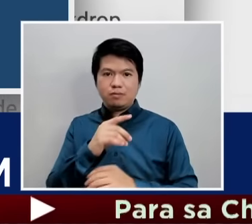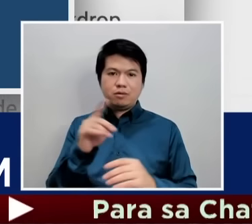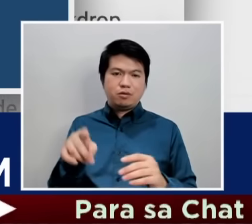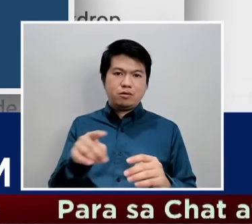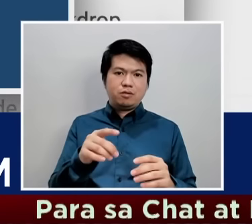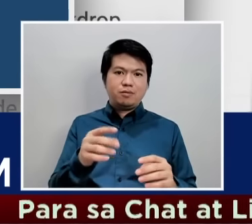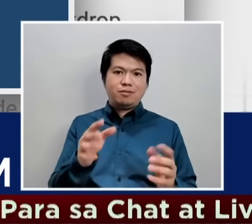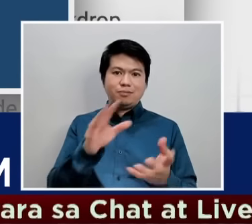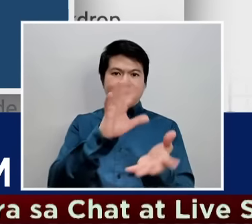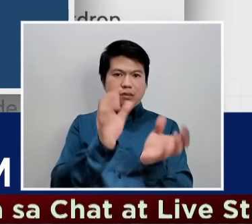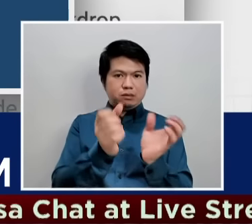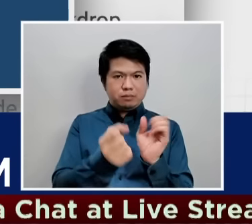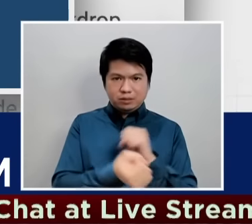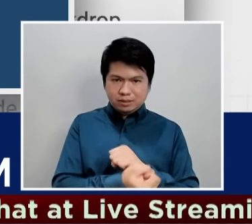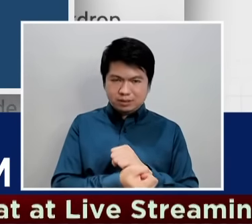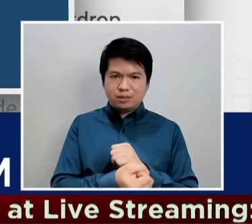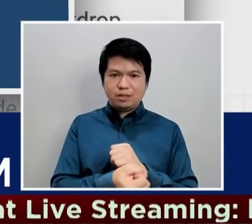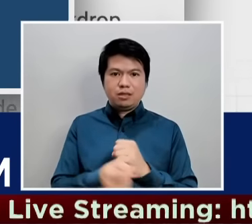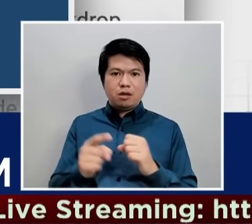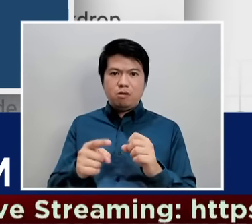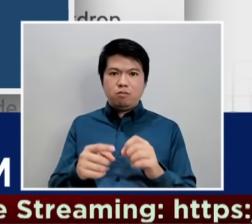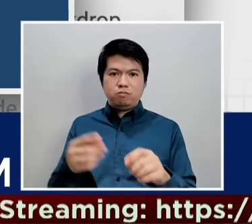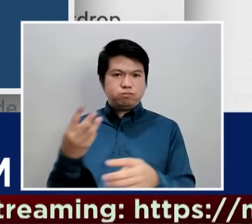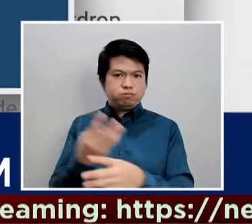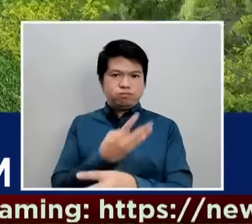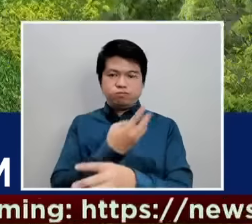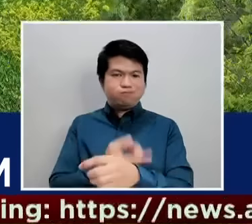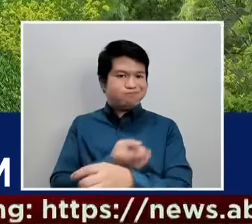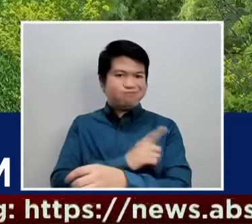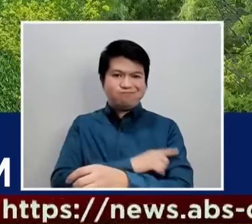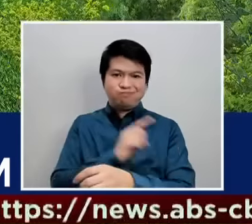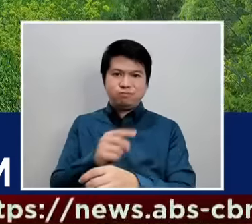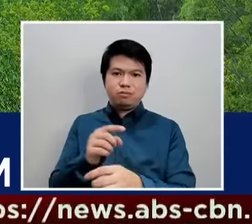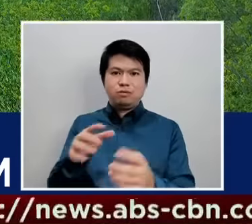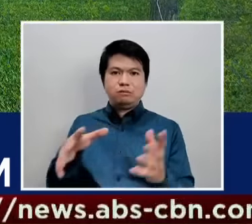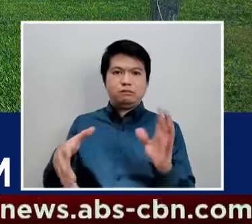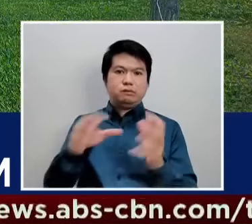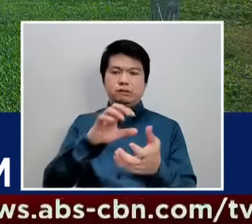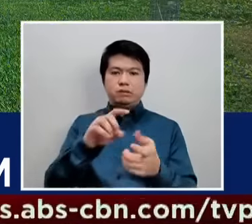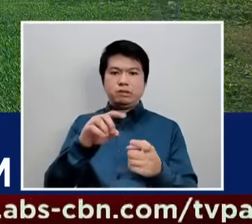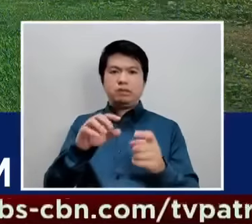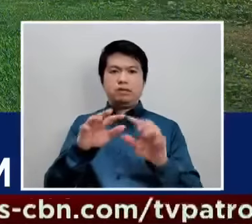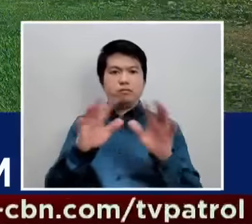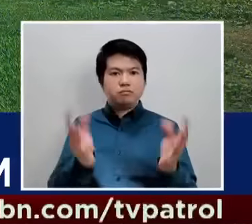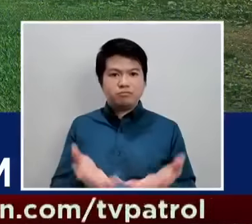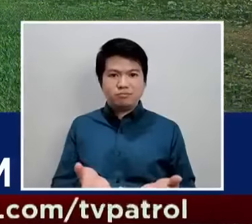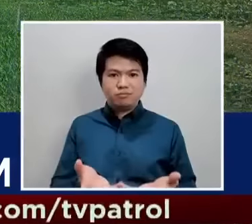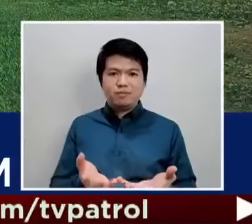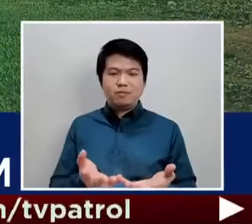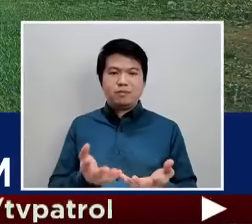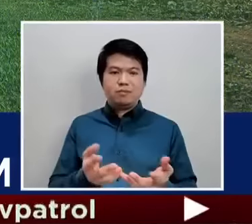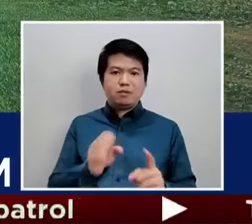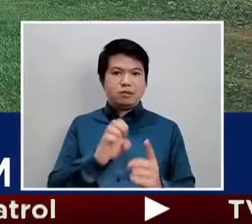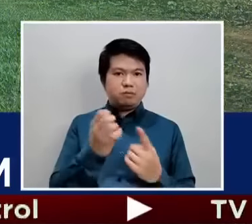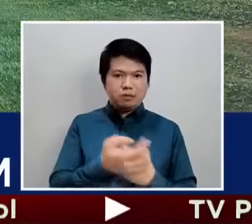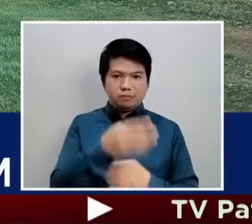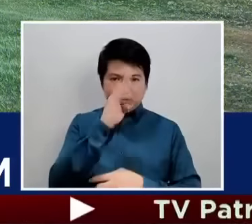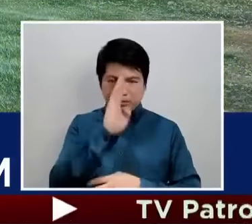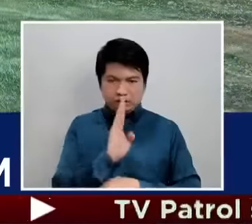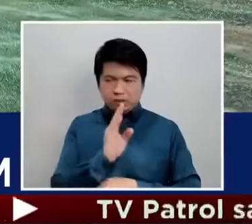climate change na lalong nagpapalala sa kondisyon ng buong mundo. Sa pagkakasira sa mga ecosystem at kawalan ng mga